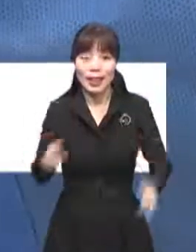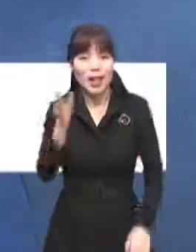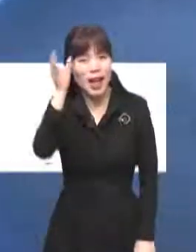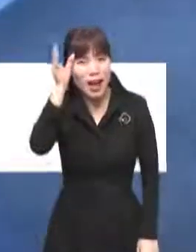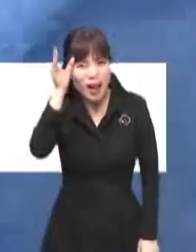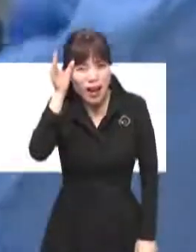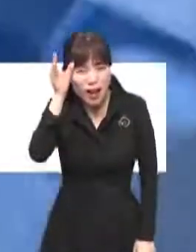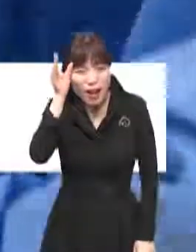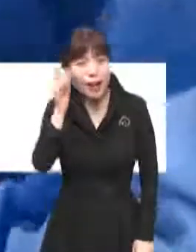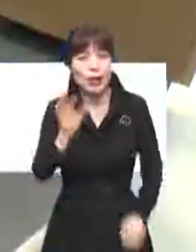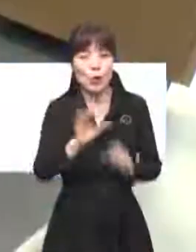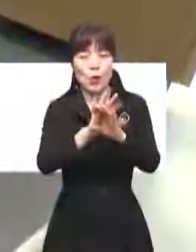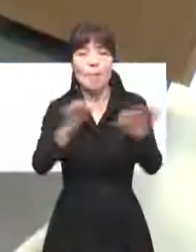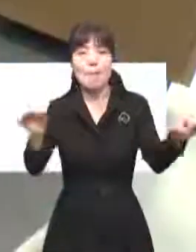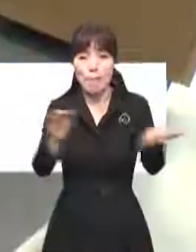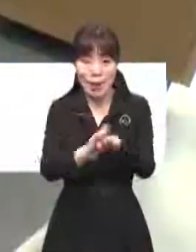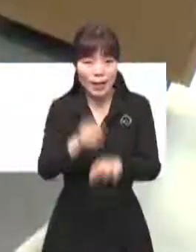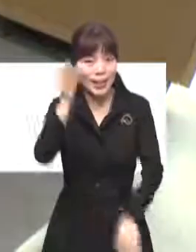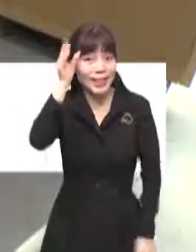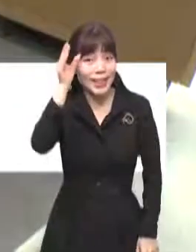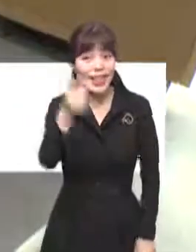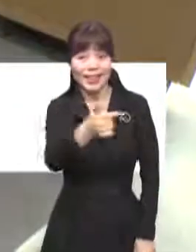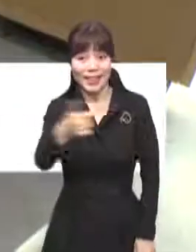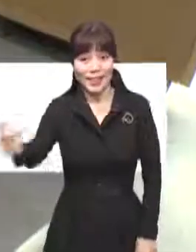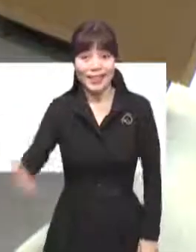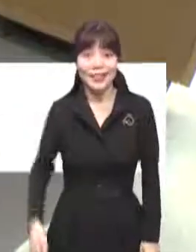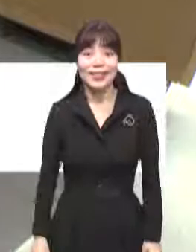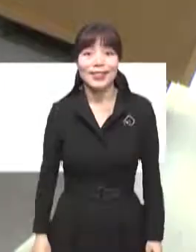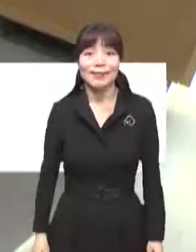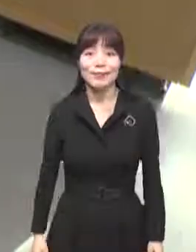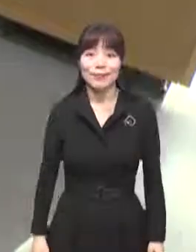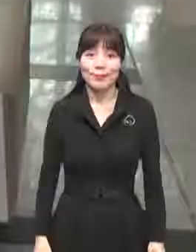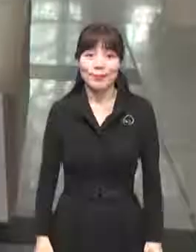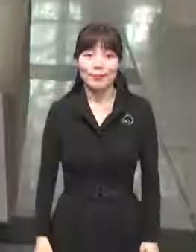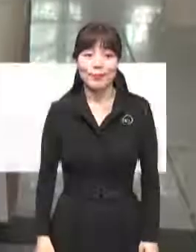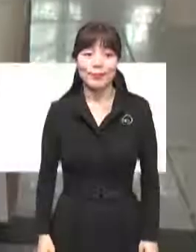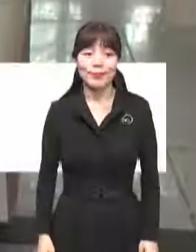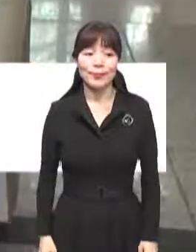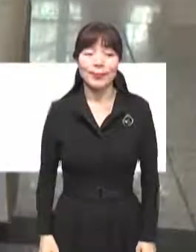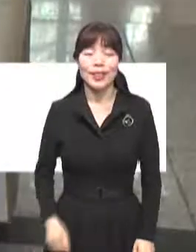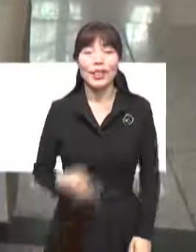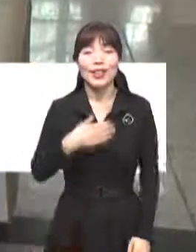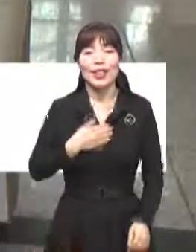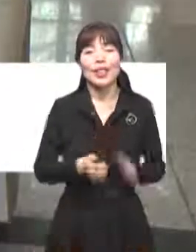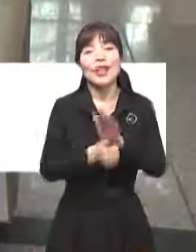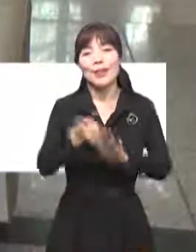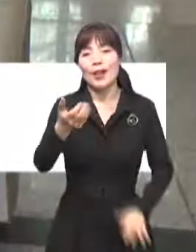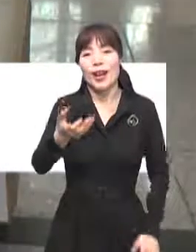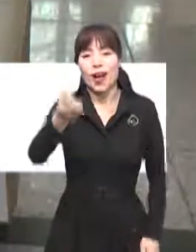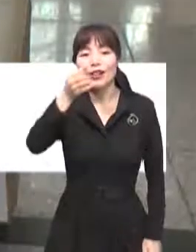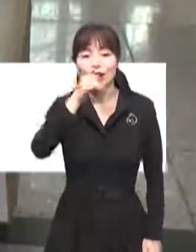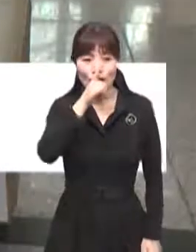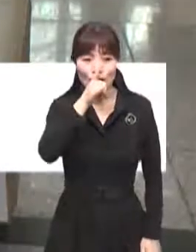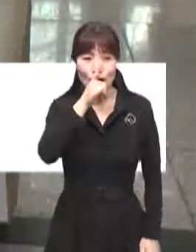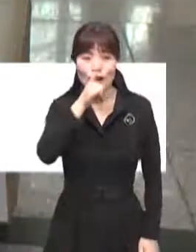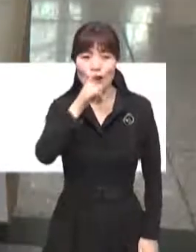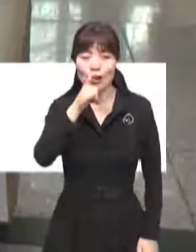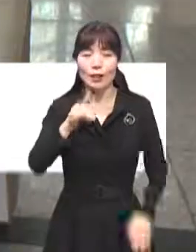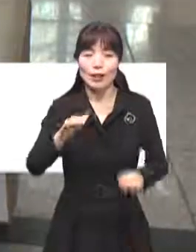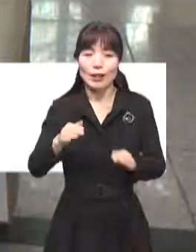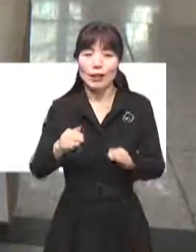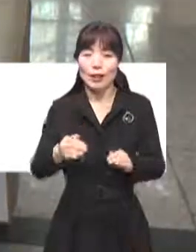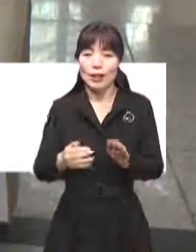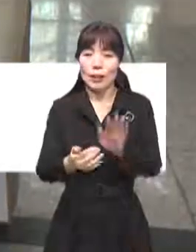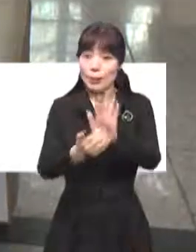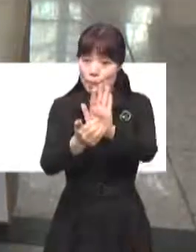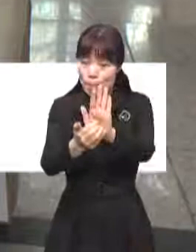기다려왔던 코로나19 종식에 대한 기대감도 감돌았습니다. 저는 희망이 있죠. 네. 근데 백신 뭐